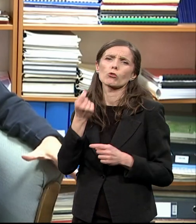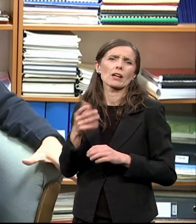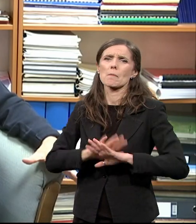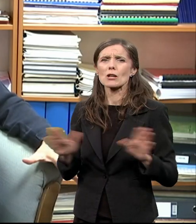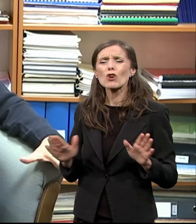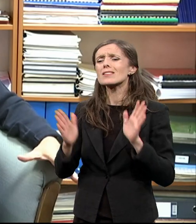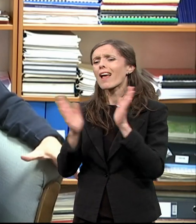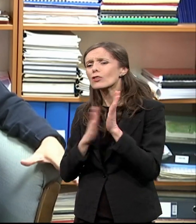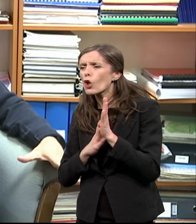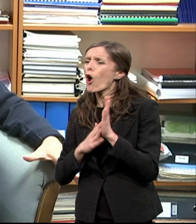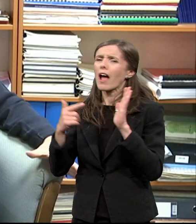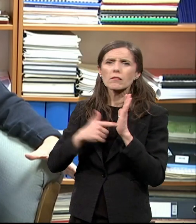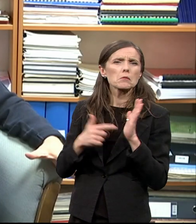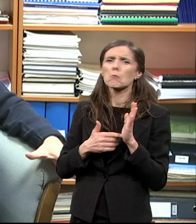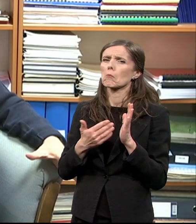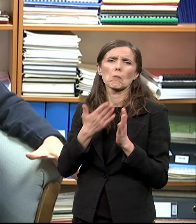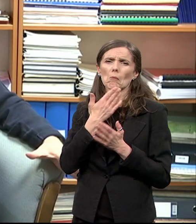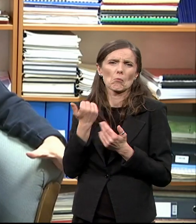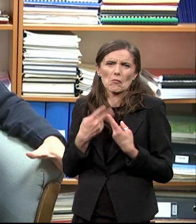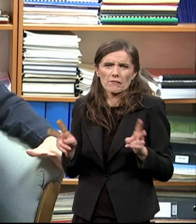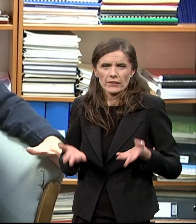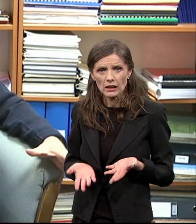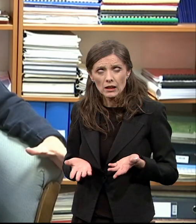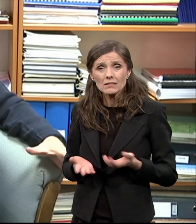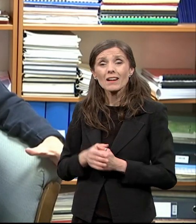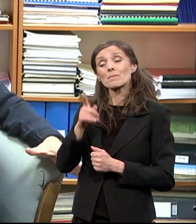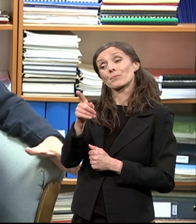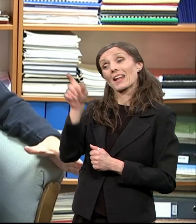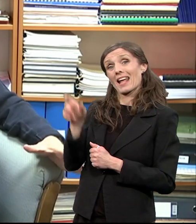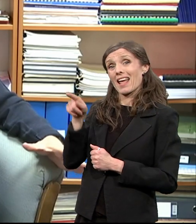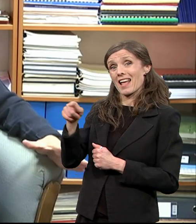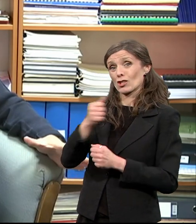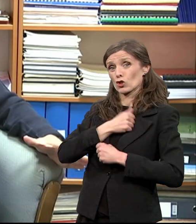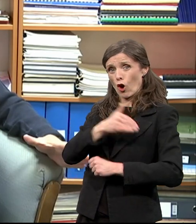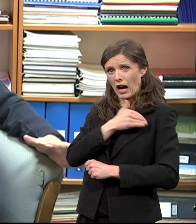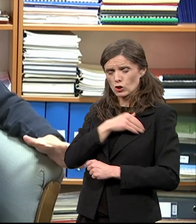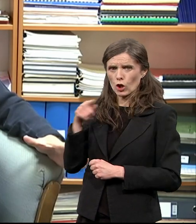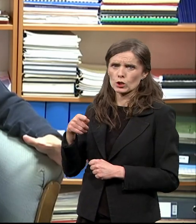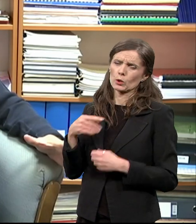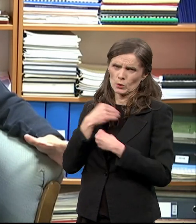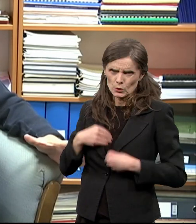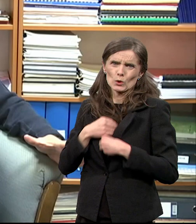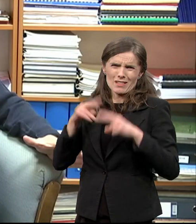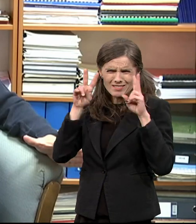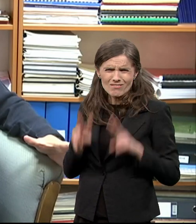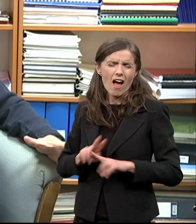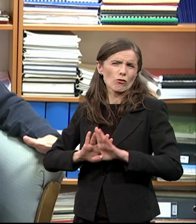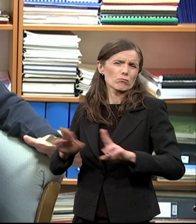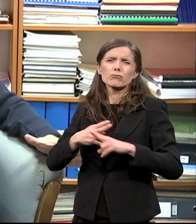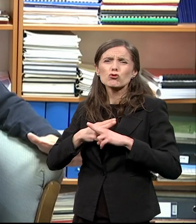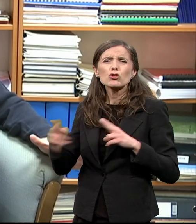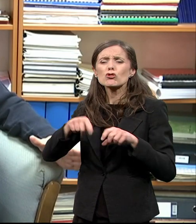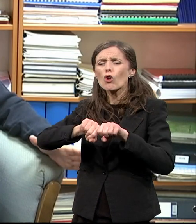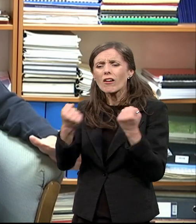i argumenti ne igraju nikakvu ulogu. Slučaj Zorana Đokića je drastičan slučaj kršenja prava